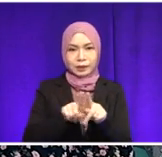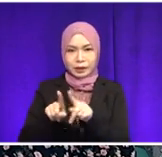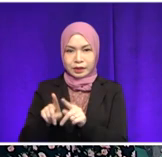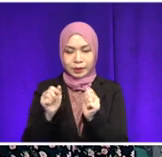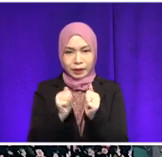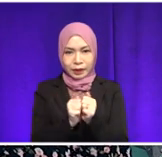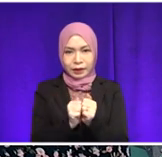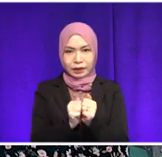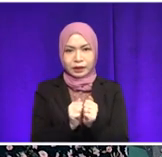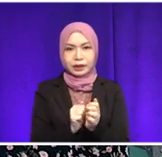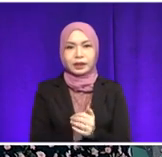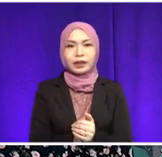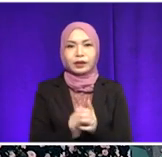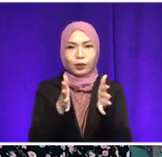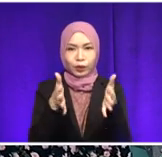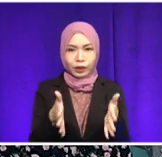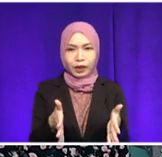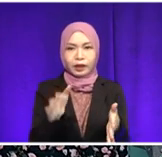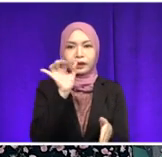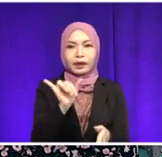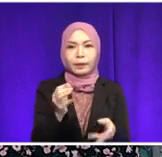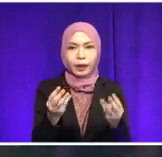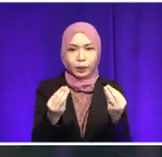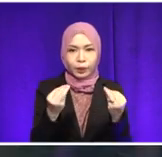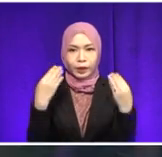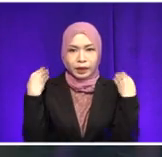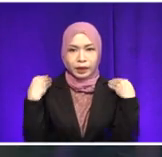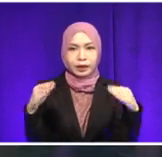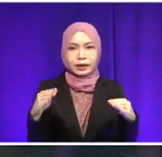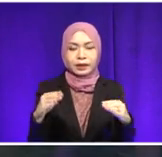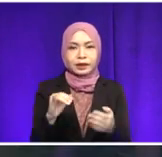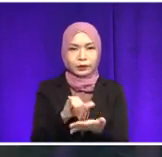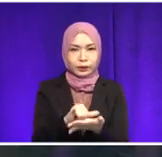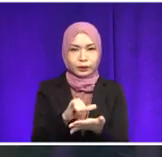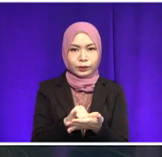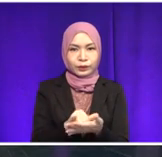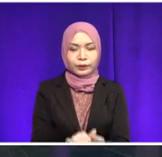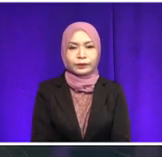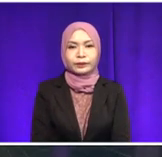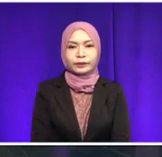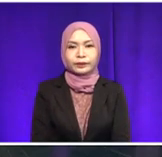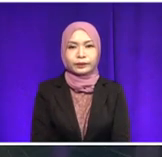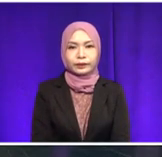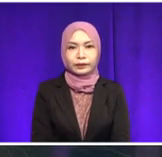pengurus Project bersama dengan pasukan dari bentuknya jadi pengurus